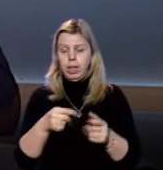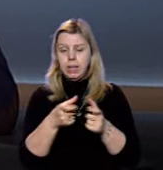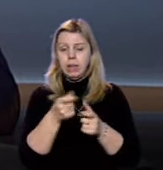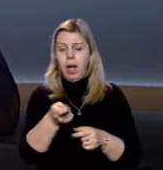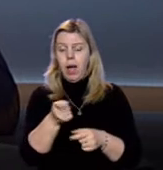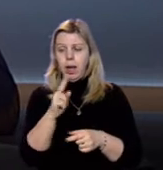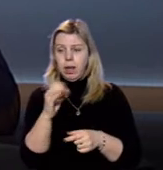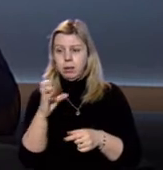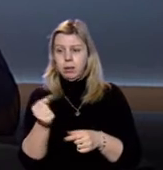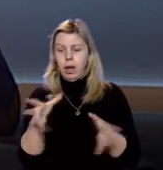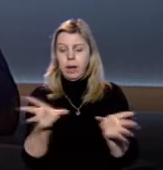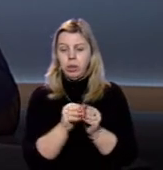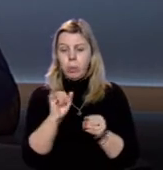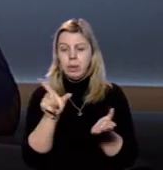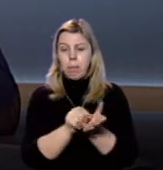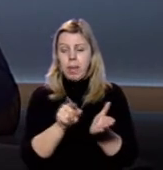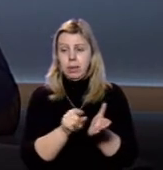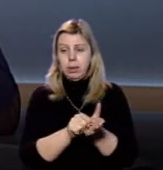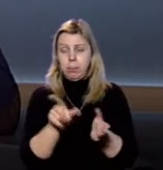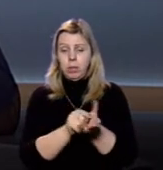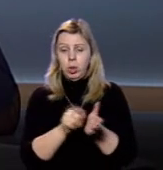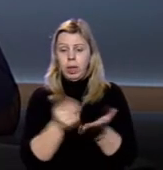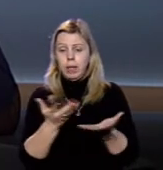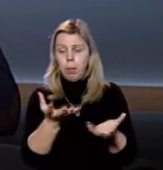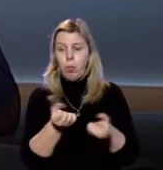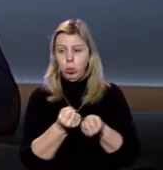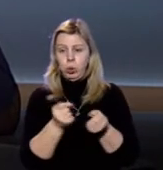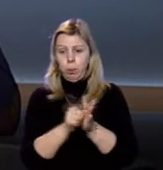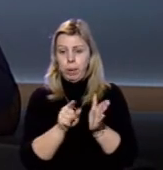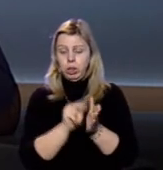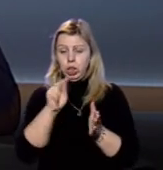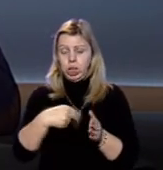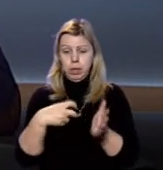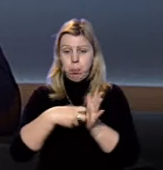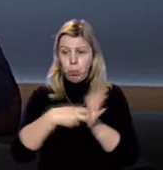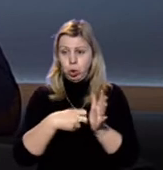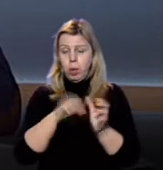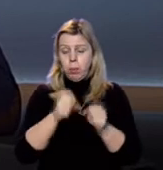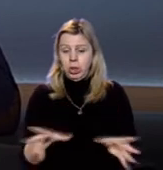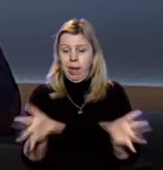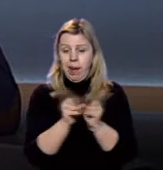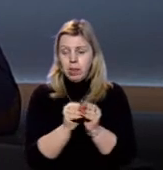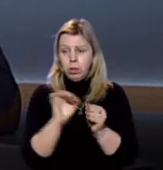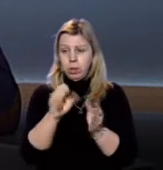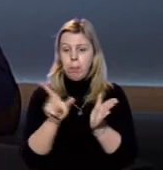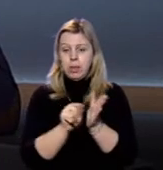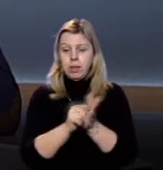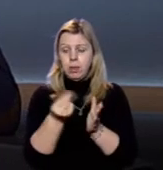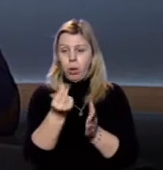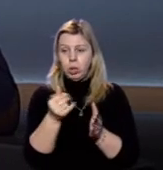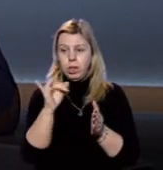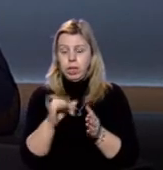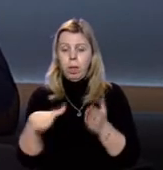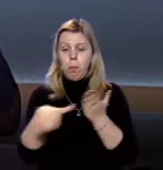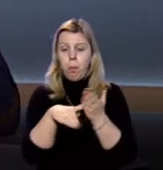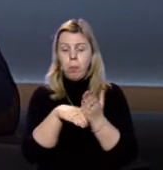каси, до прикладу, разом із пенсією. Пенсіонери, які отримують пенсію через Укрпошту, можуть разом із пенсійними коштами отримати